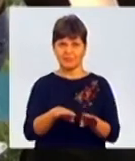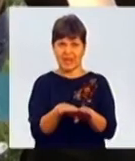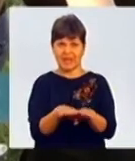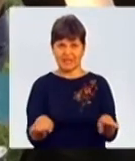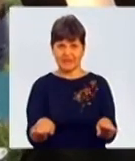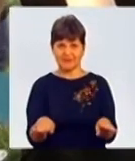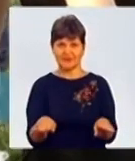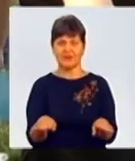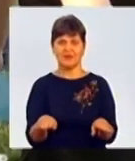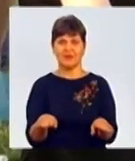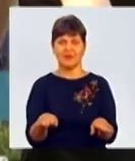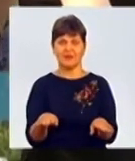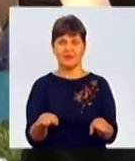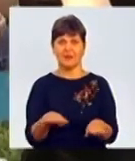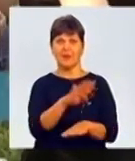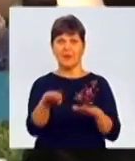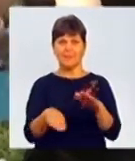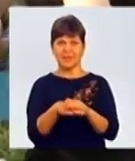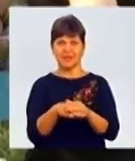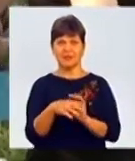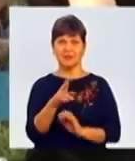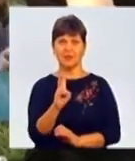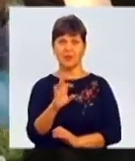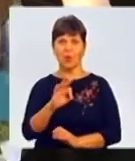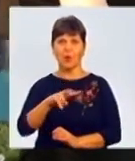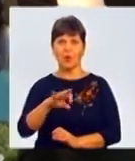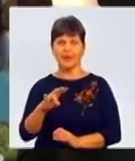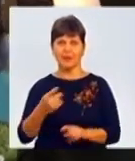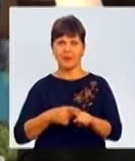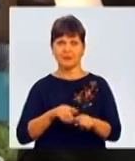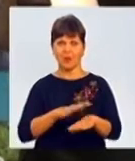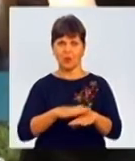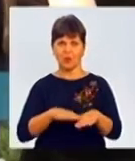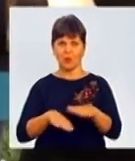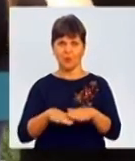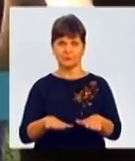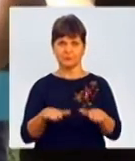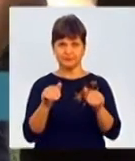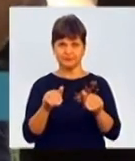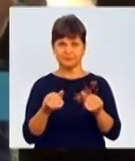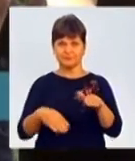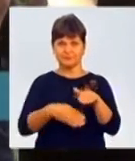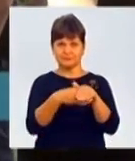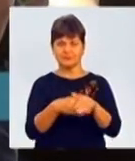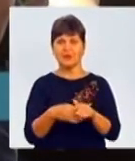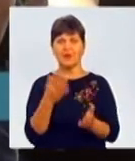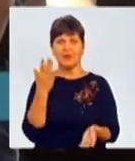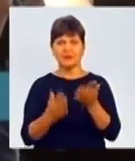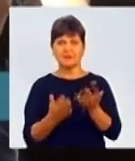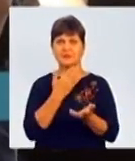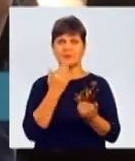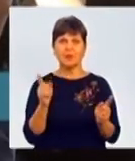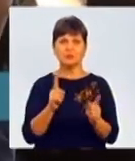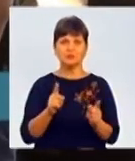землю, підкладаючи під коліна, чуть припідняти коліна, Якщо немає щось там, якісь,